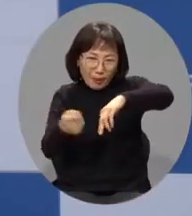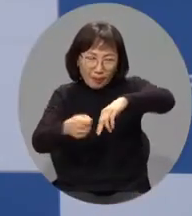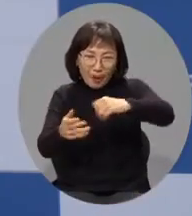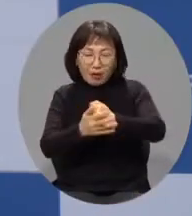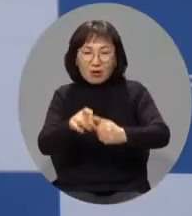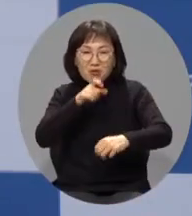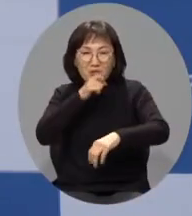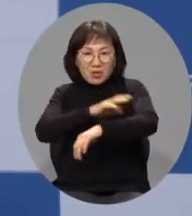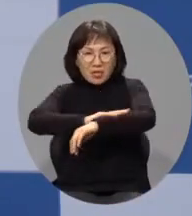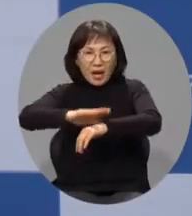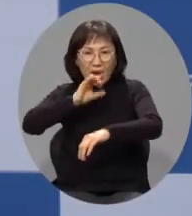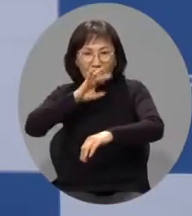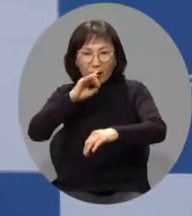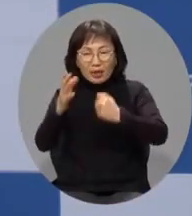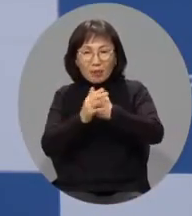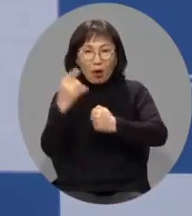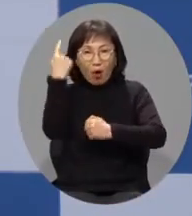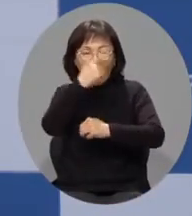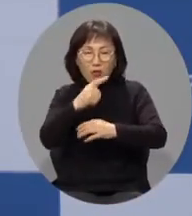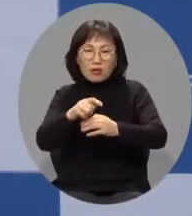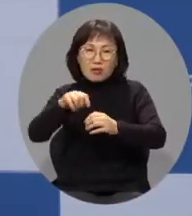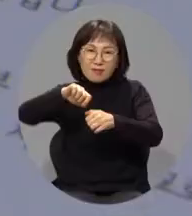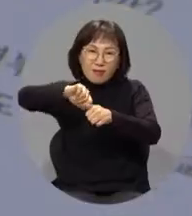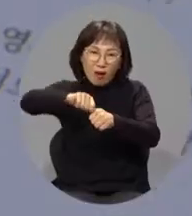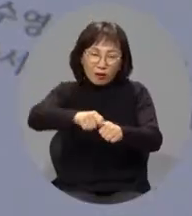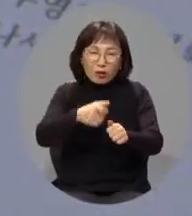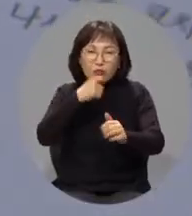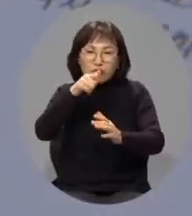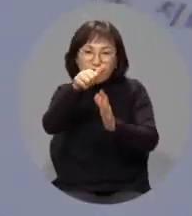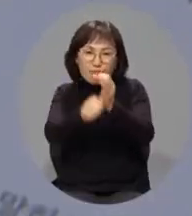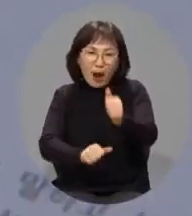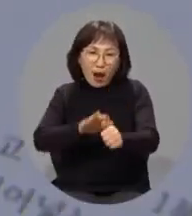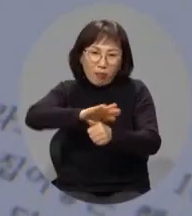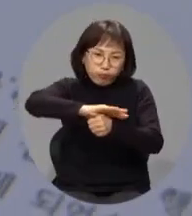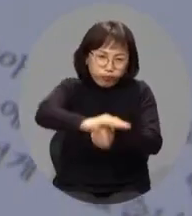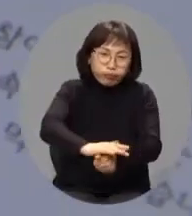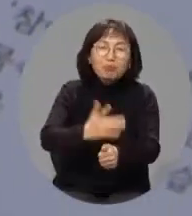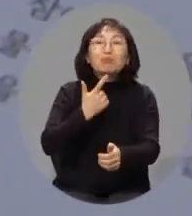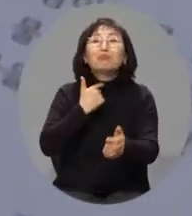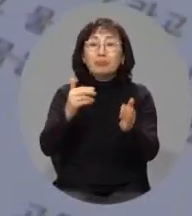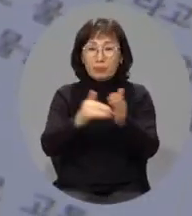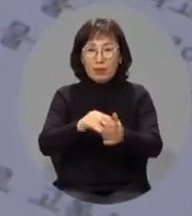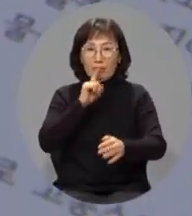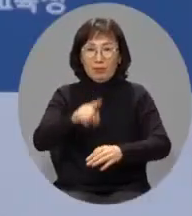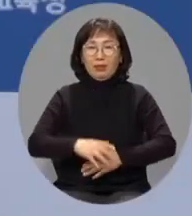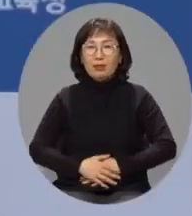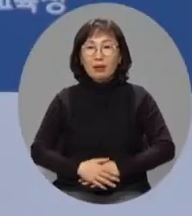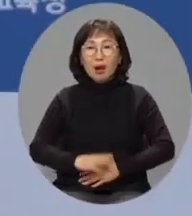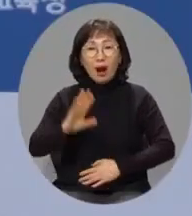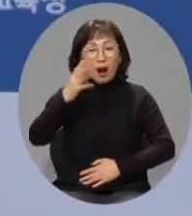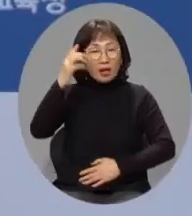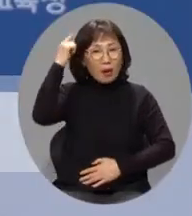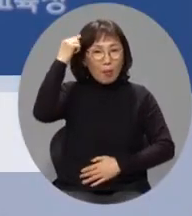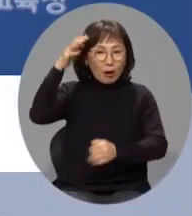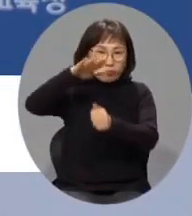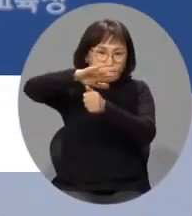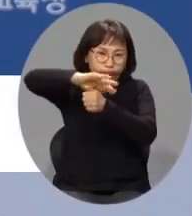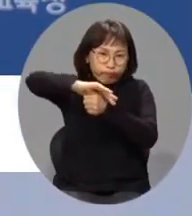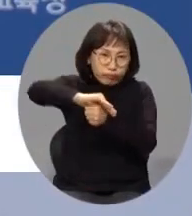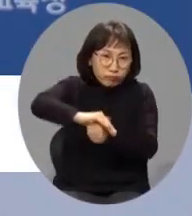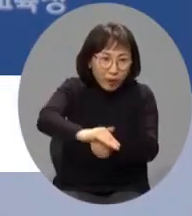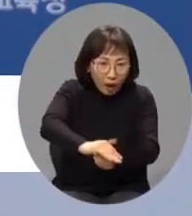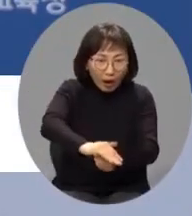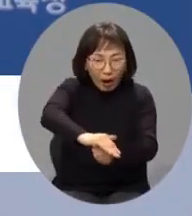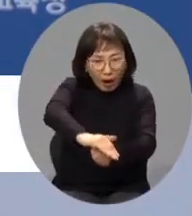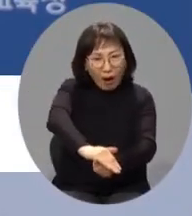나온다는 이유로 얼굴을 강제로 물속에 집어 넣기 까지 했다는 겁니다 그 아이를 머리를 잡고 무석 이렇게 쳐박아